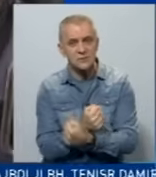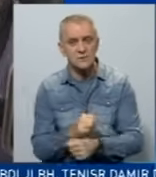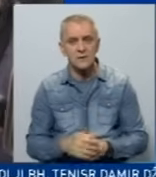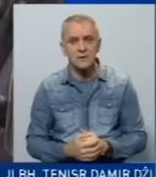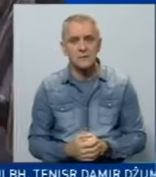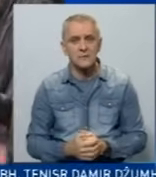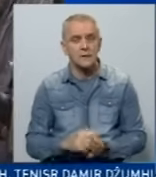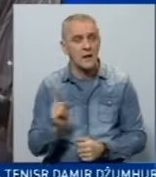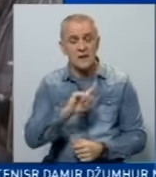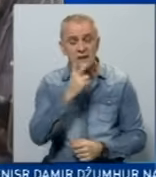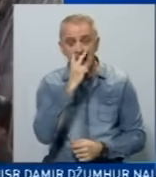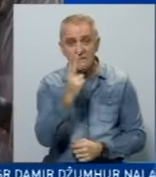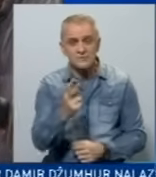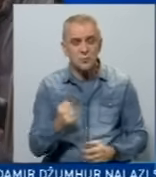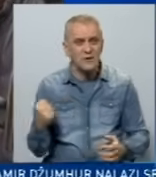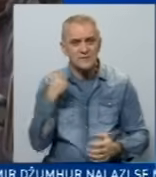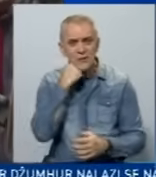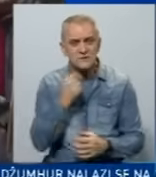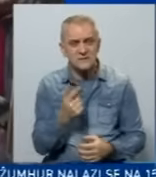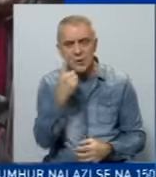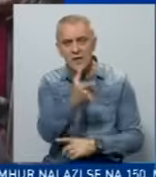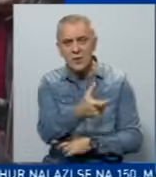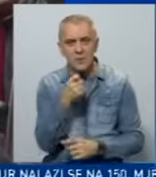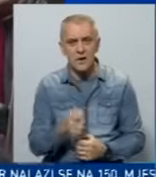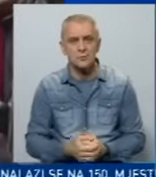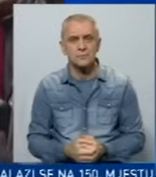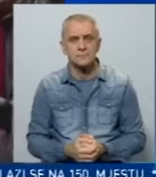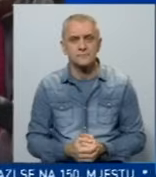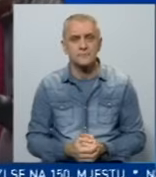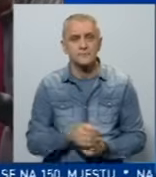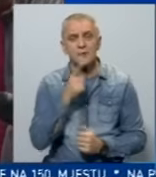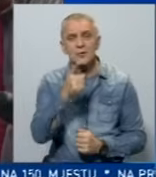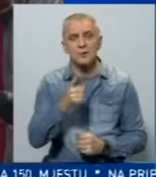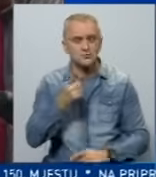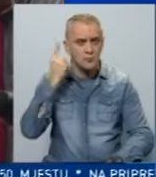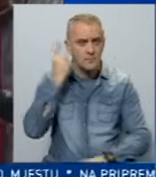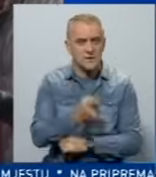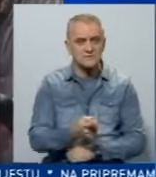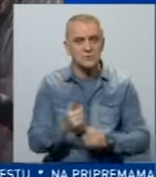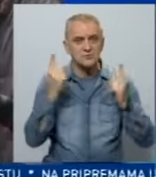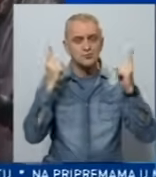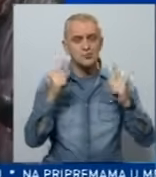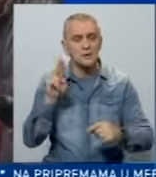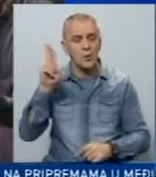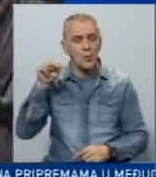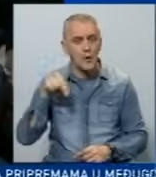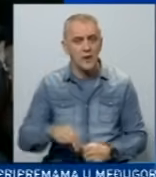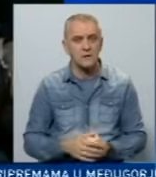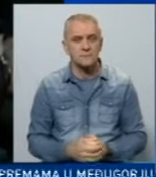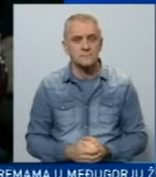i neviđenom teroriziranju i ubijanju. To su presudili i sudovi Ujedinjenih